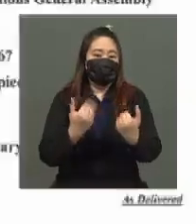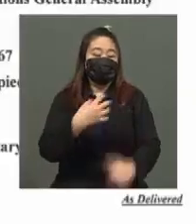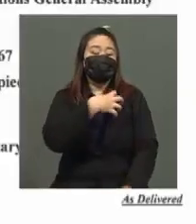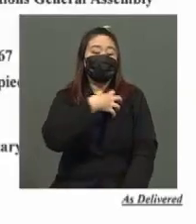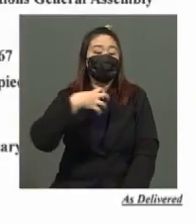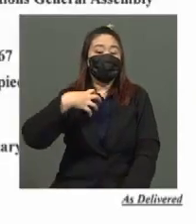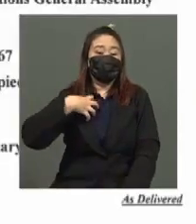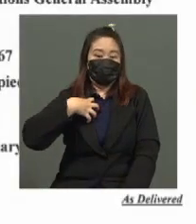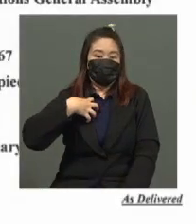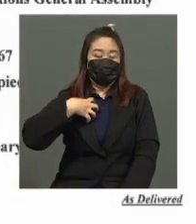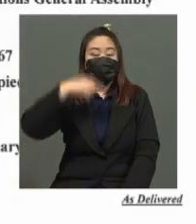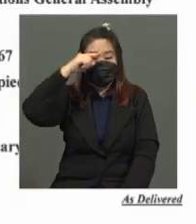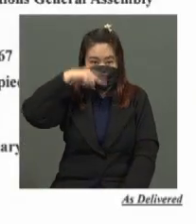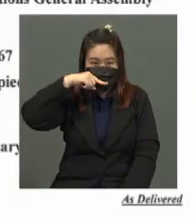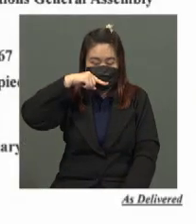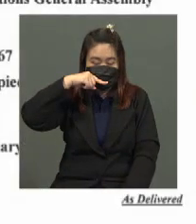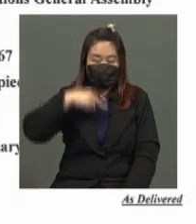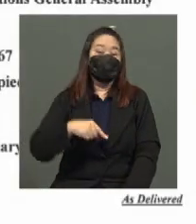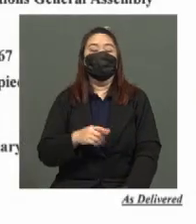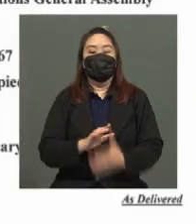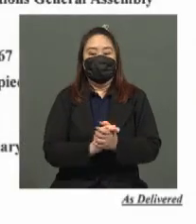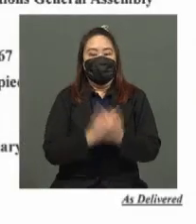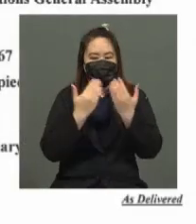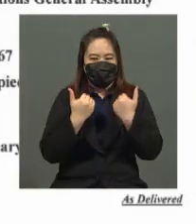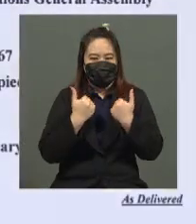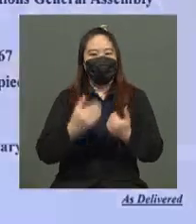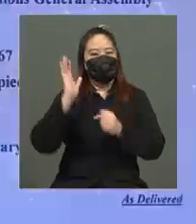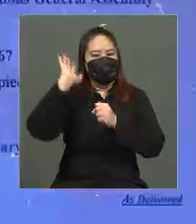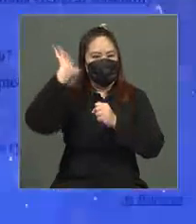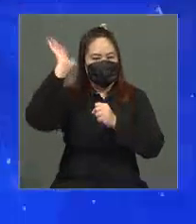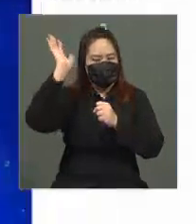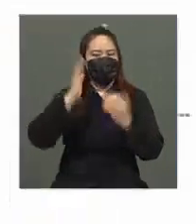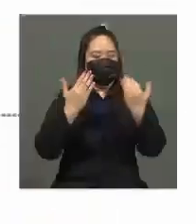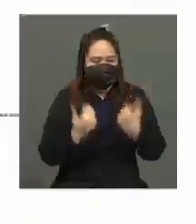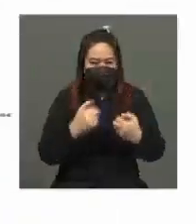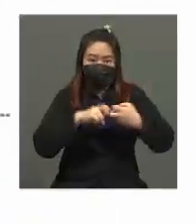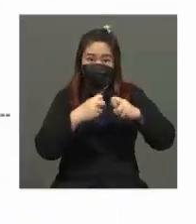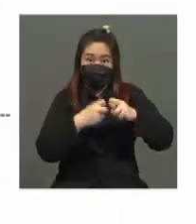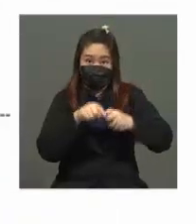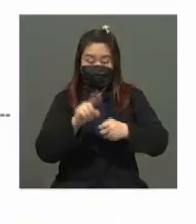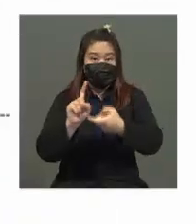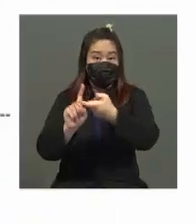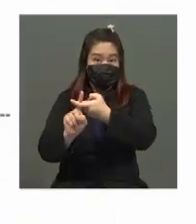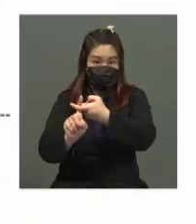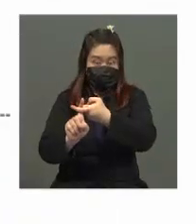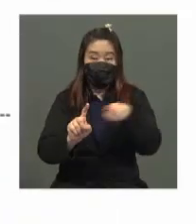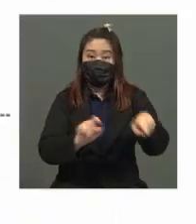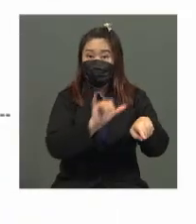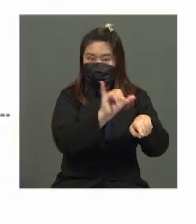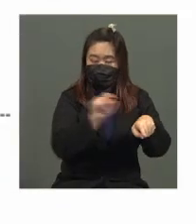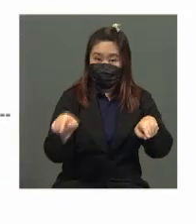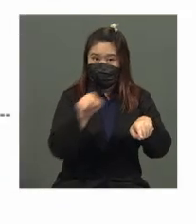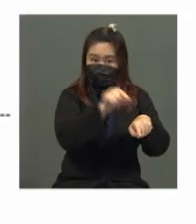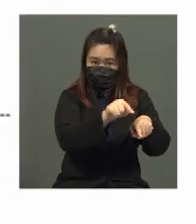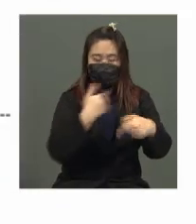เอ็อัขารัชทูตรผู้แทนถาวรไยระจำสหราชาชาิในกับก็ถลงจุดยืนต่อวิกรประเซียย์ในทประชมข